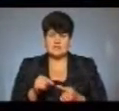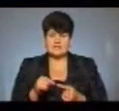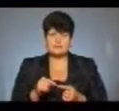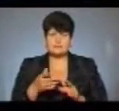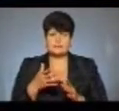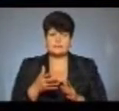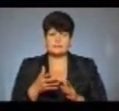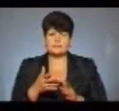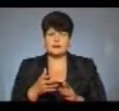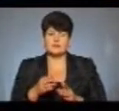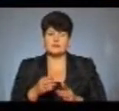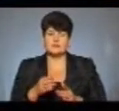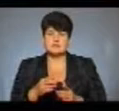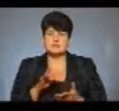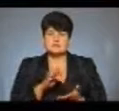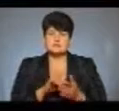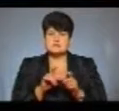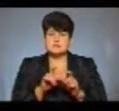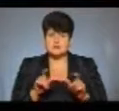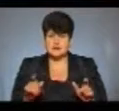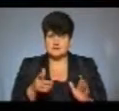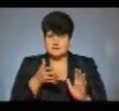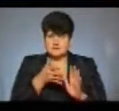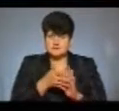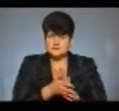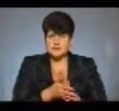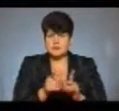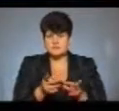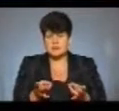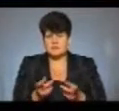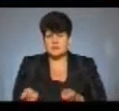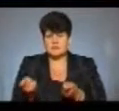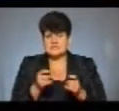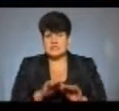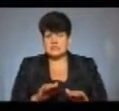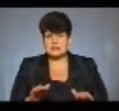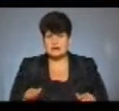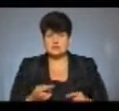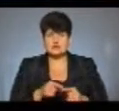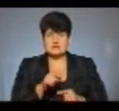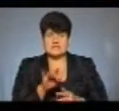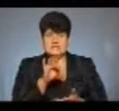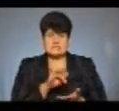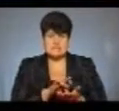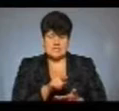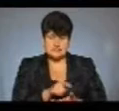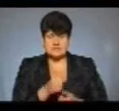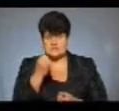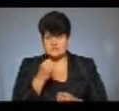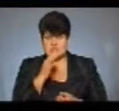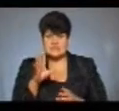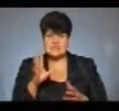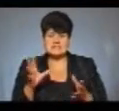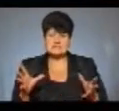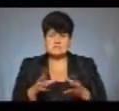і є потреба в забезпеченні довезення дітей до таких центрів. І завдяки співфінансуванню